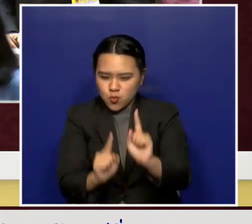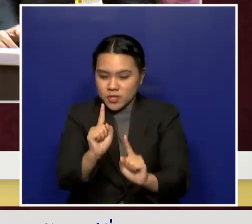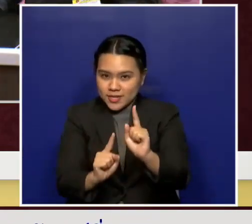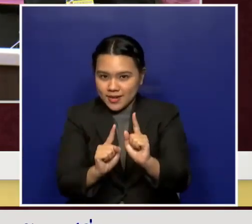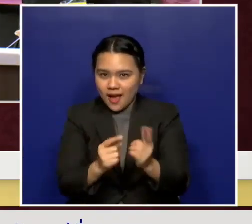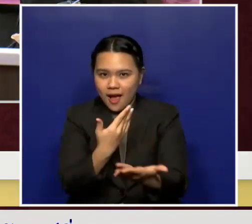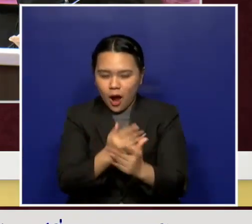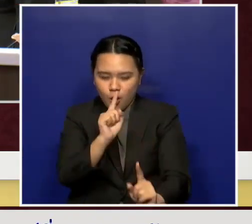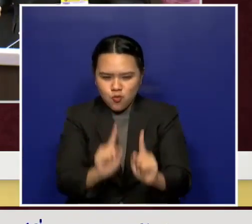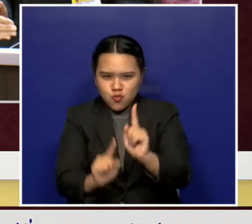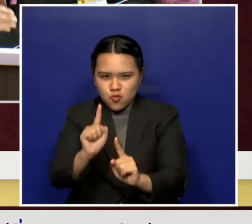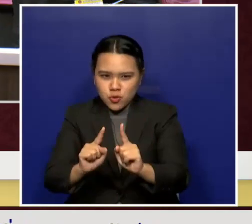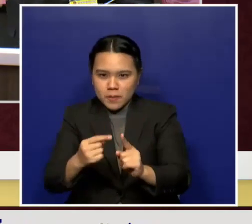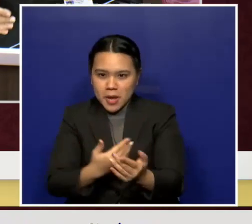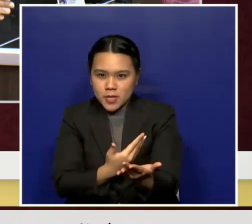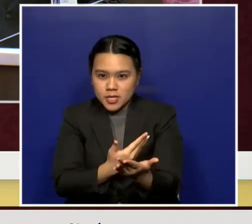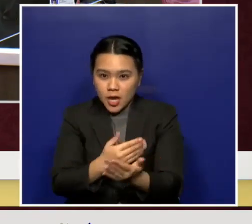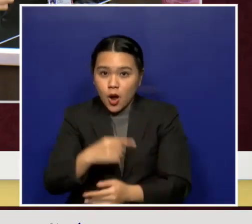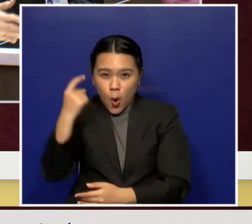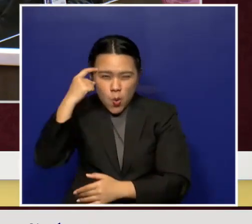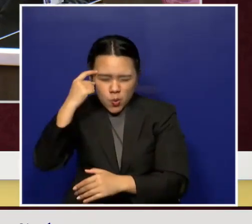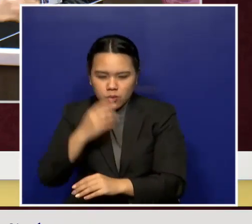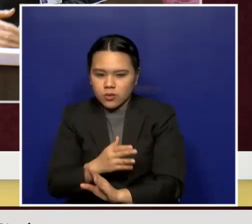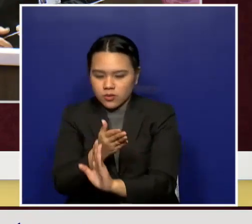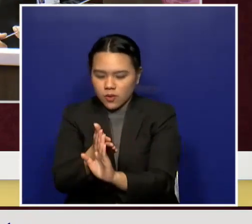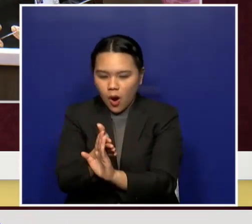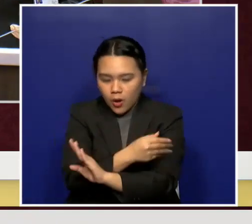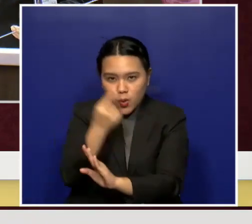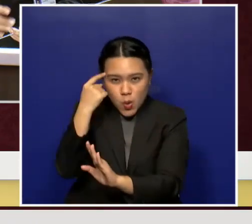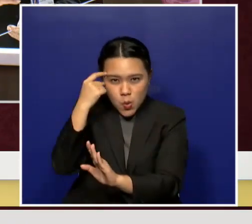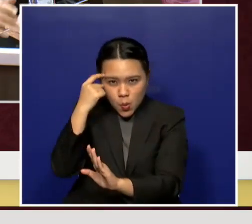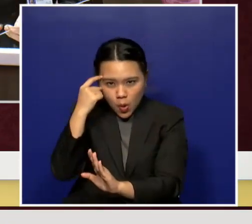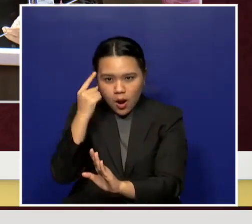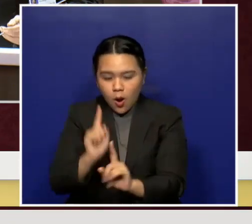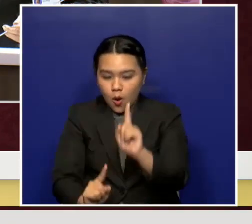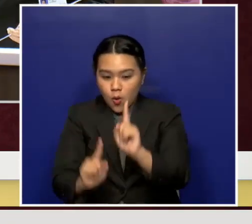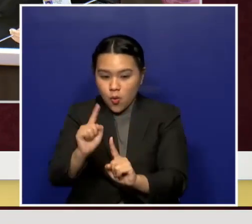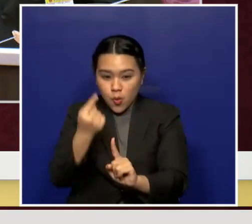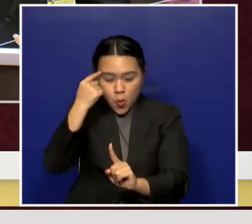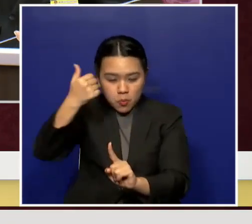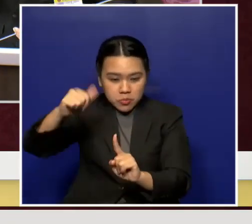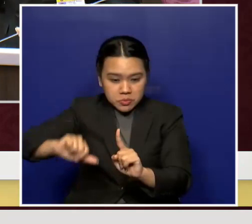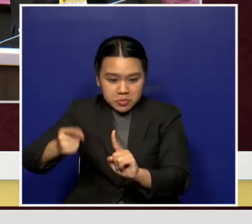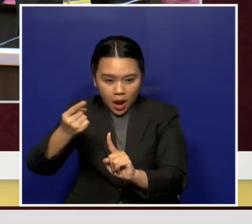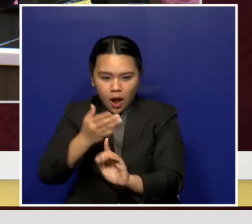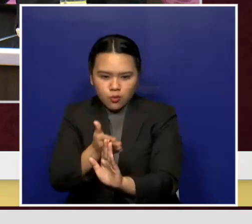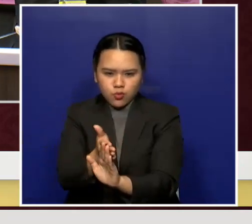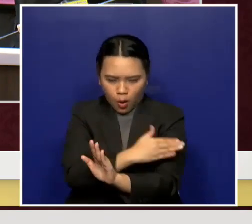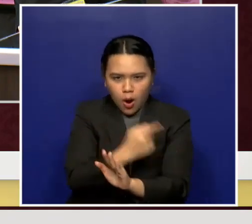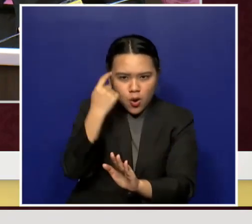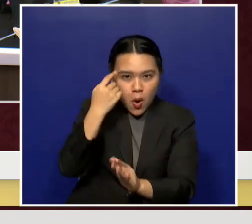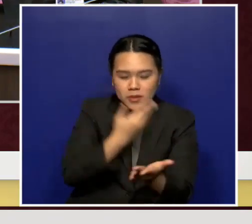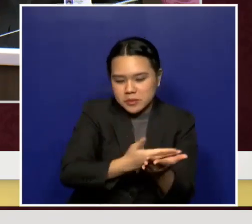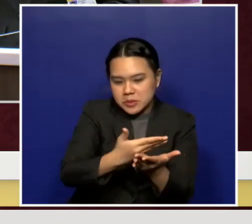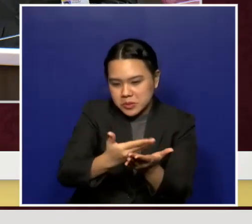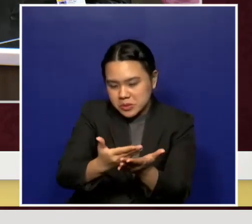นะโดยล่วงรู้ข้อมูลก่อนคนอื่นล่วงรู้ข้อมูลภายในล่วงรู้ภายในก็จึงสามารถทำให้ได้ประโยชน์แล้วก็ไป